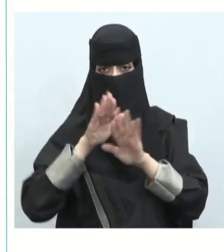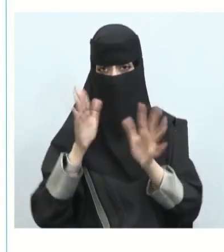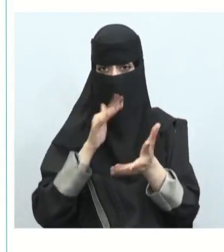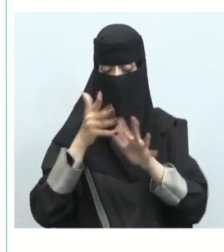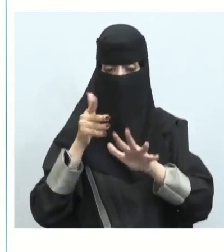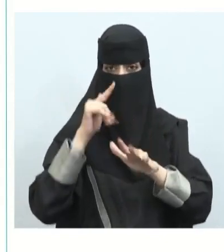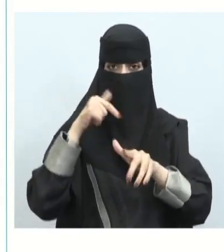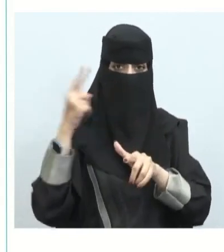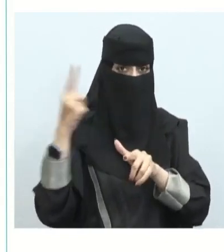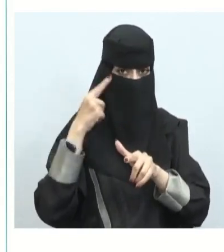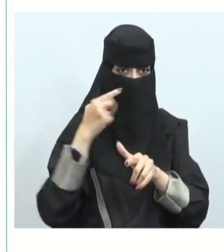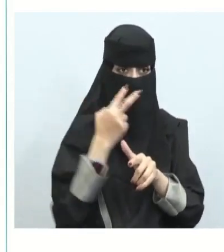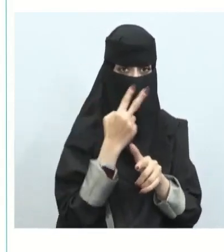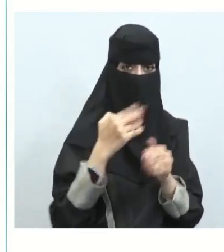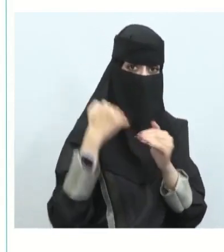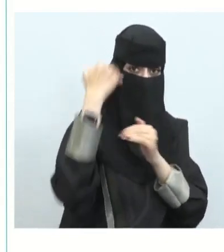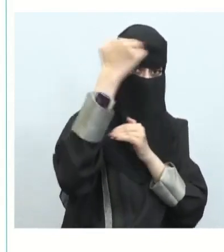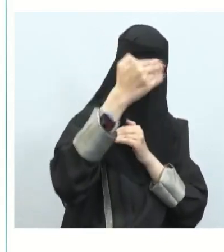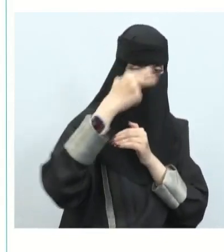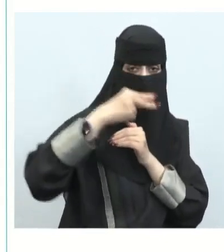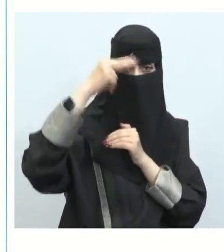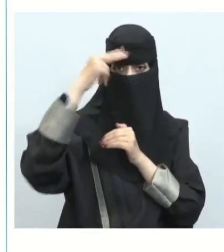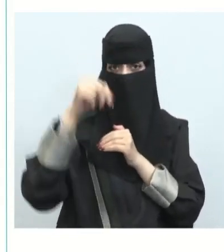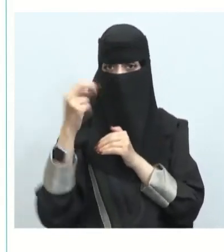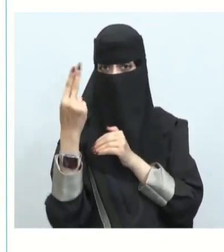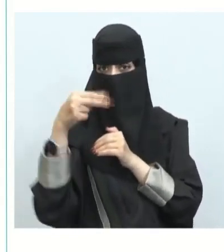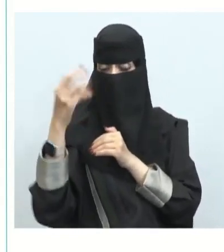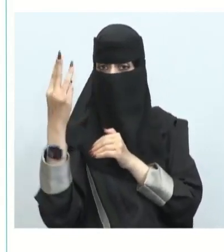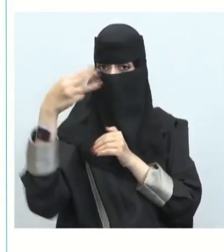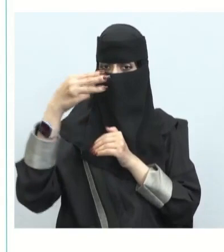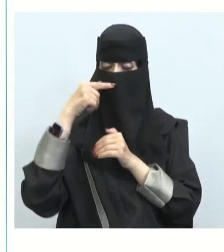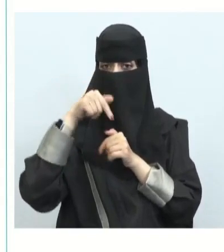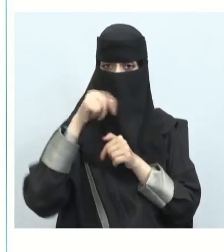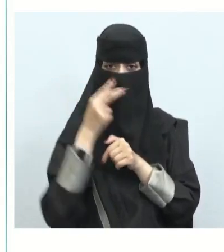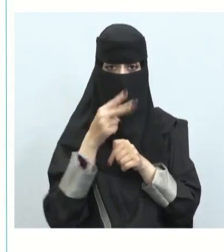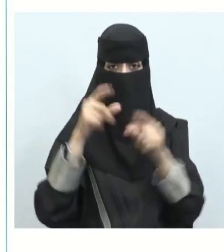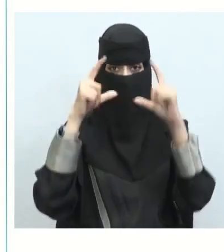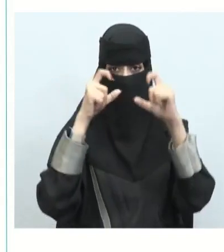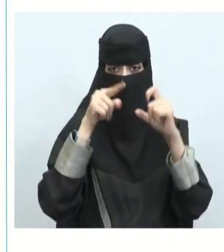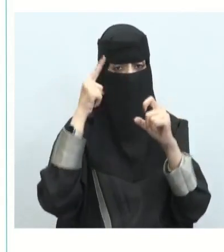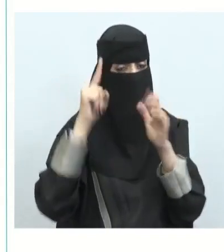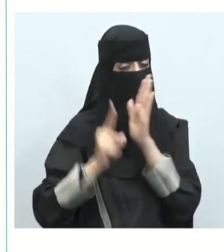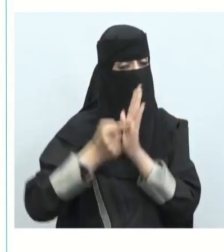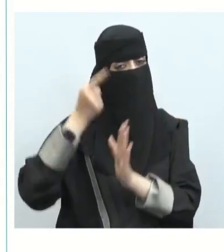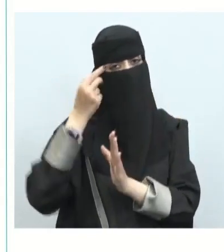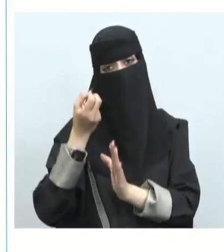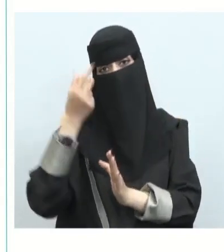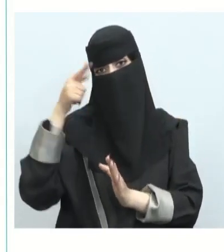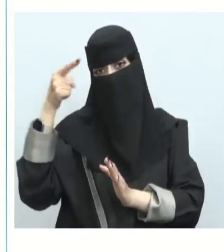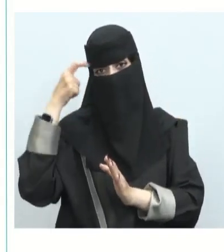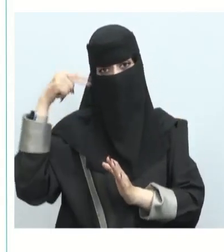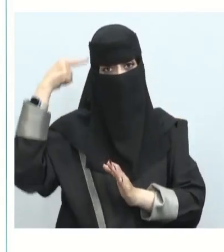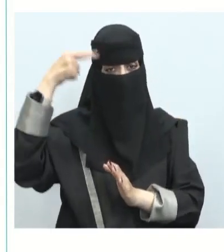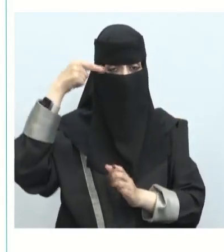سواء نسمع رؤيه المملكه او رؤيه السعوديه 2030 او نرى الشعار ما الذي يتبادر الى اذهاننا